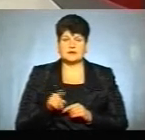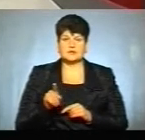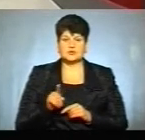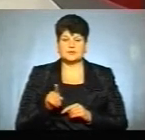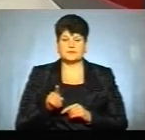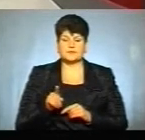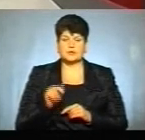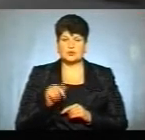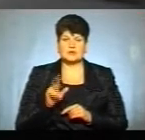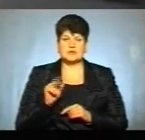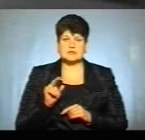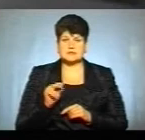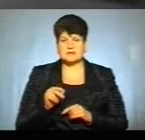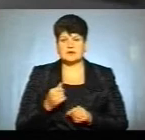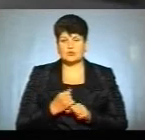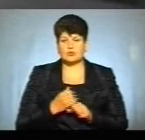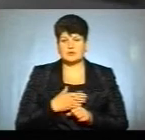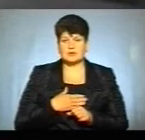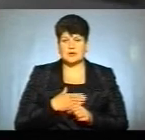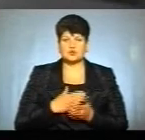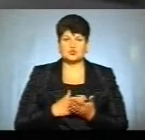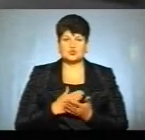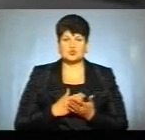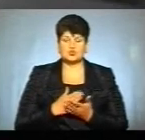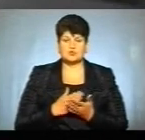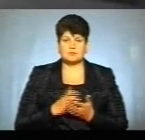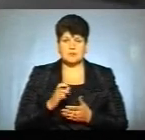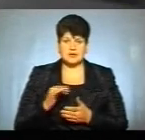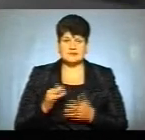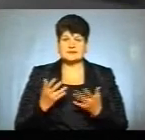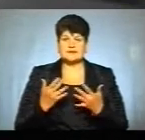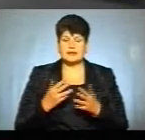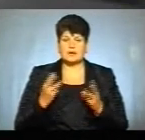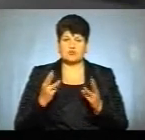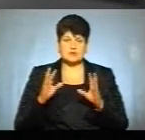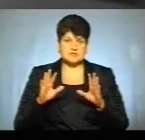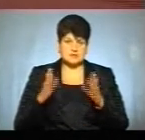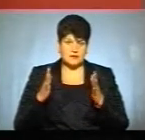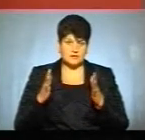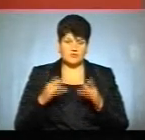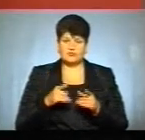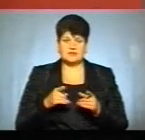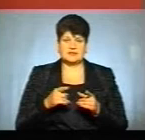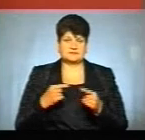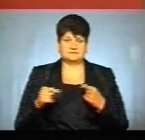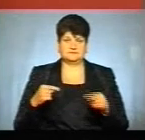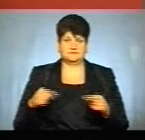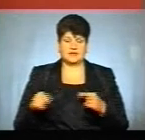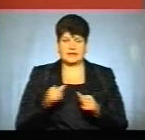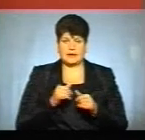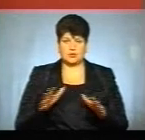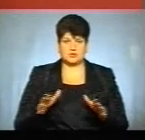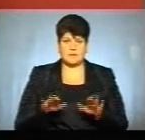тут цифри роботи нашої тільки служби і тієї, скільки пожеж сталося, вони не суєзмірні, їх не можна